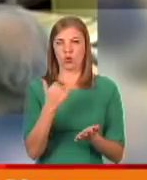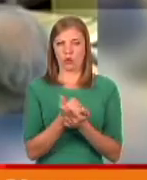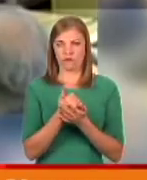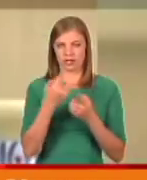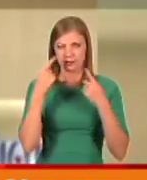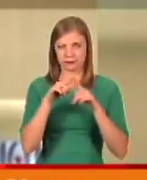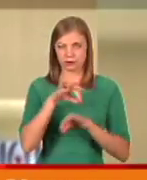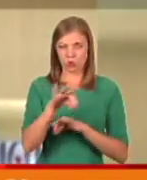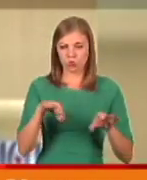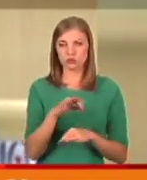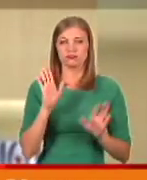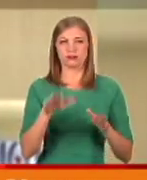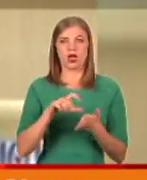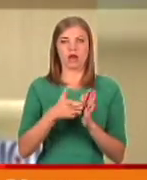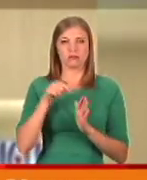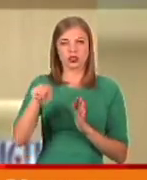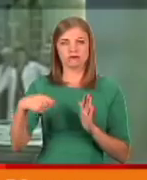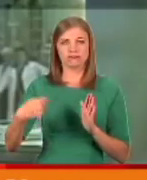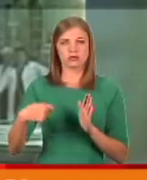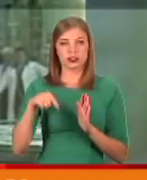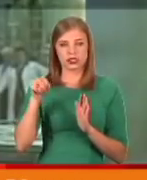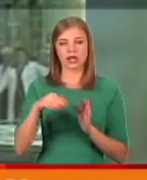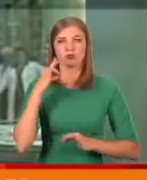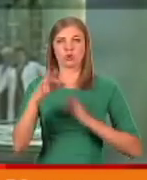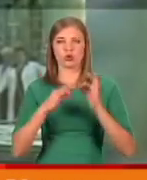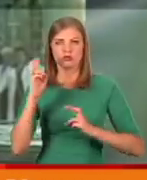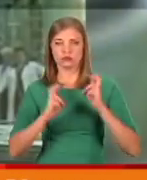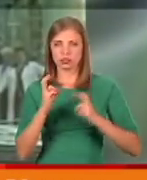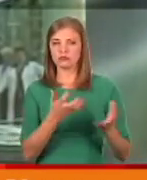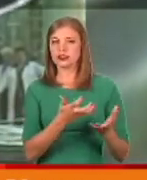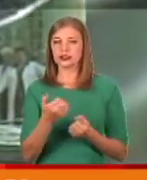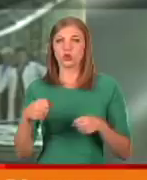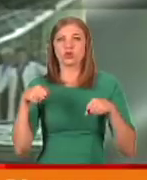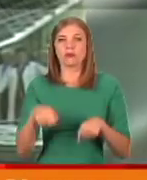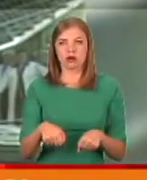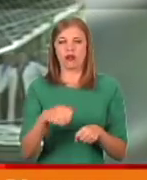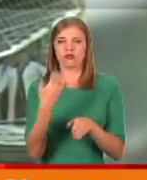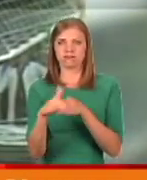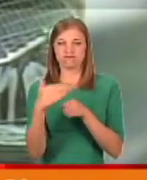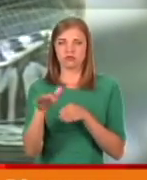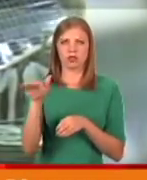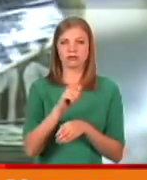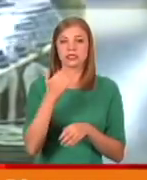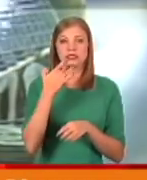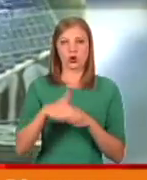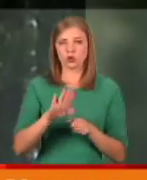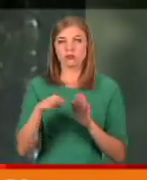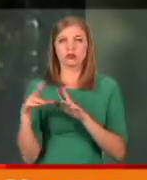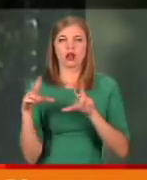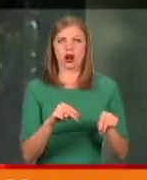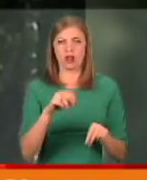конструкторів заводів тепер відбуваються в кабінеті президента. Космічні підприємства дістають право брати кредит за кордоном під гарантії